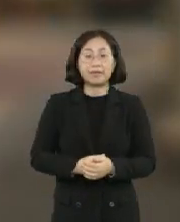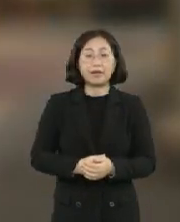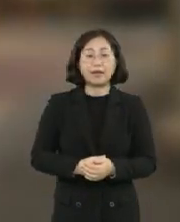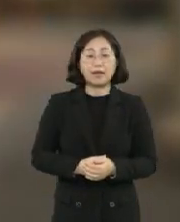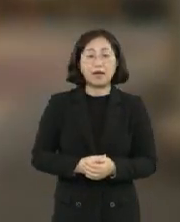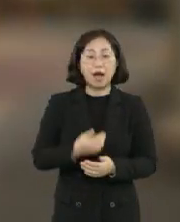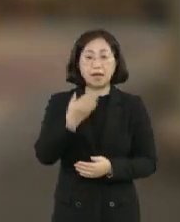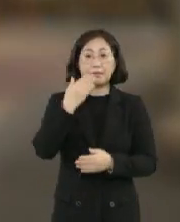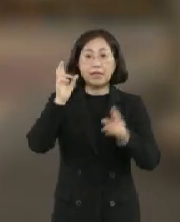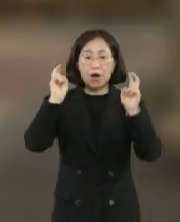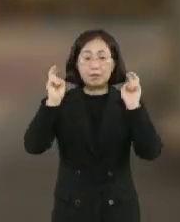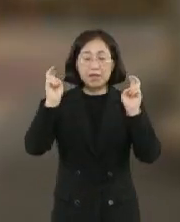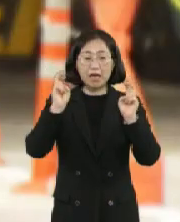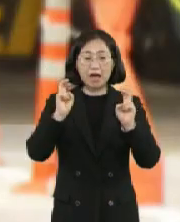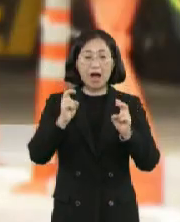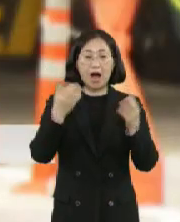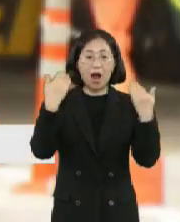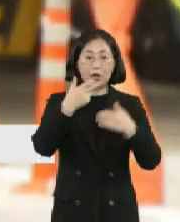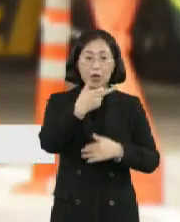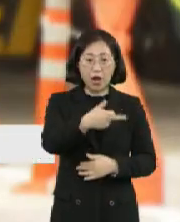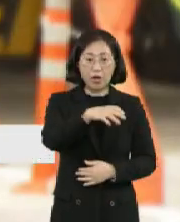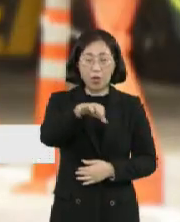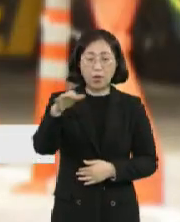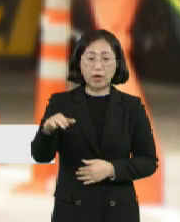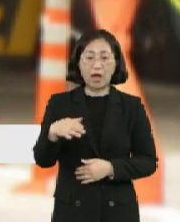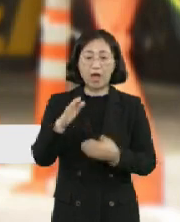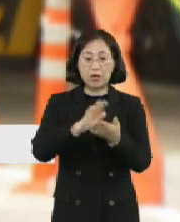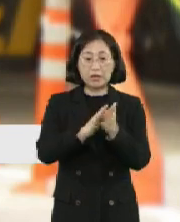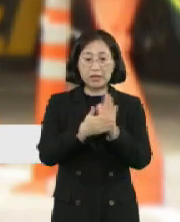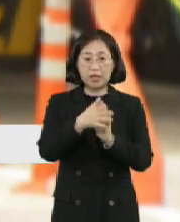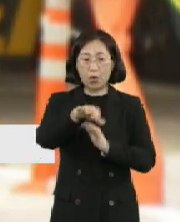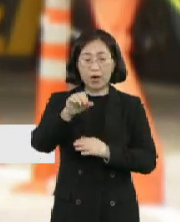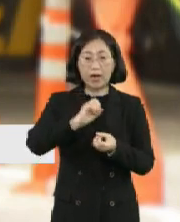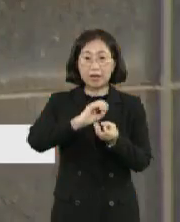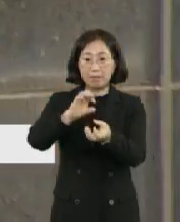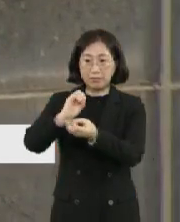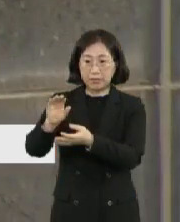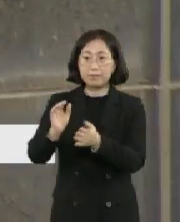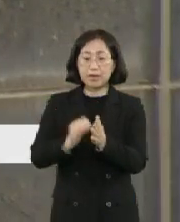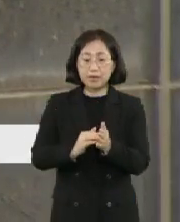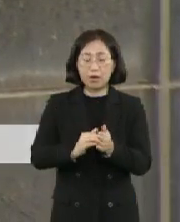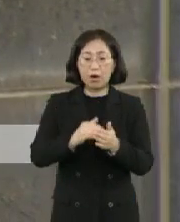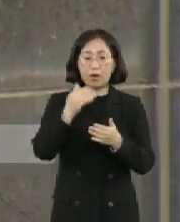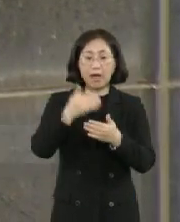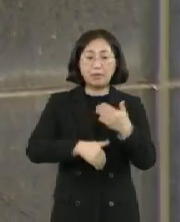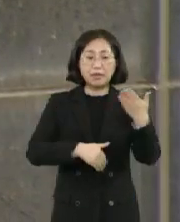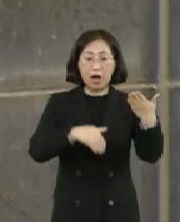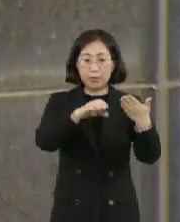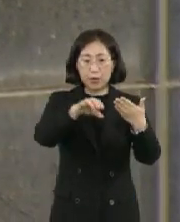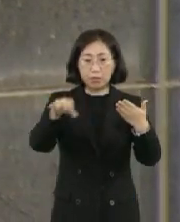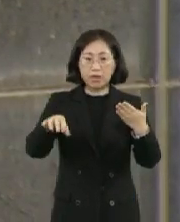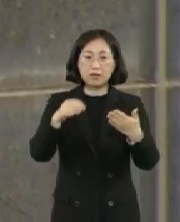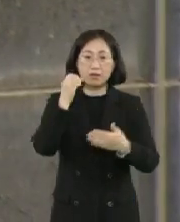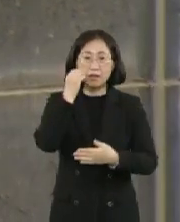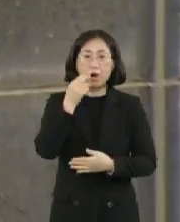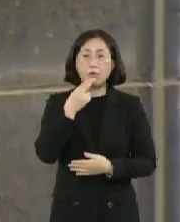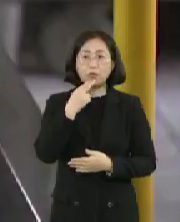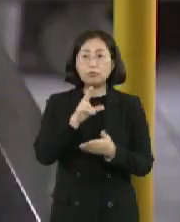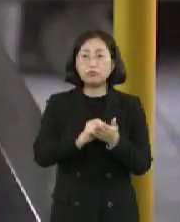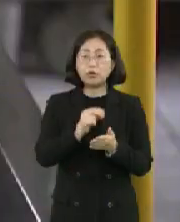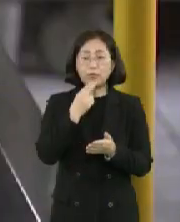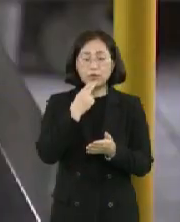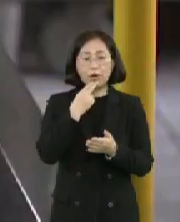보건당국은 급식업체가 17개 학교와 병설 유치원에 도시락을 납품했는데 나머지 9곳에서는 탈이 없어서 일부